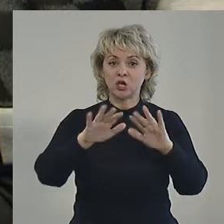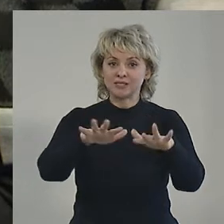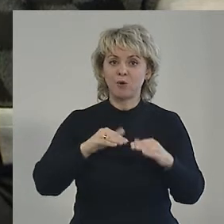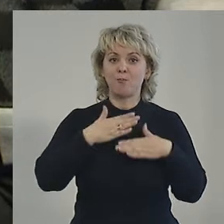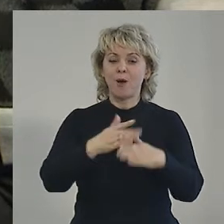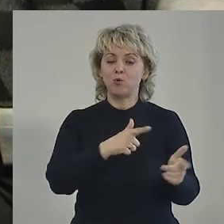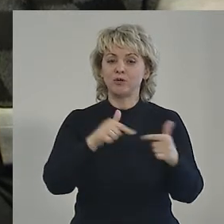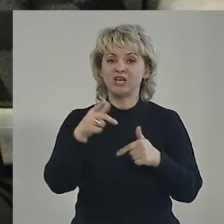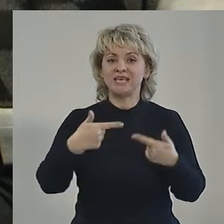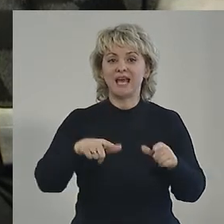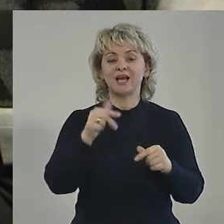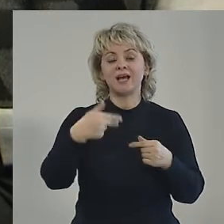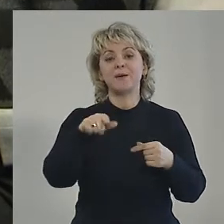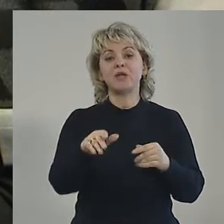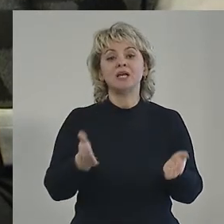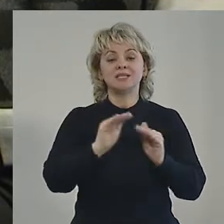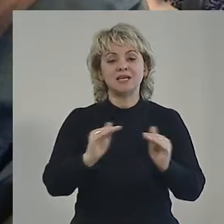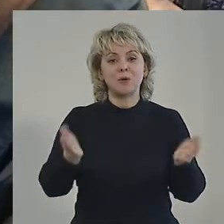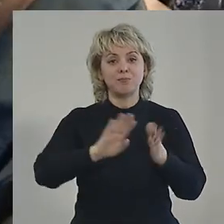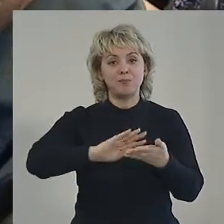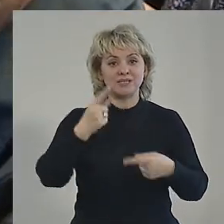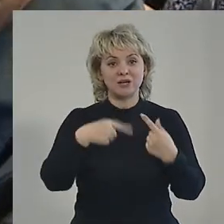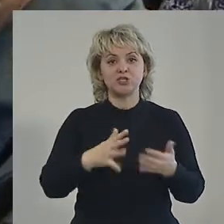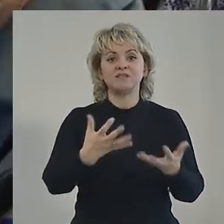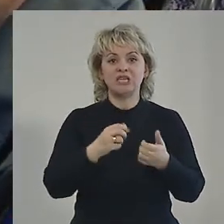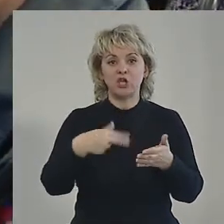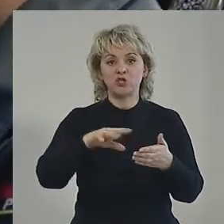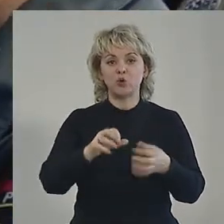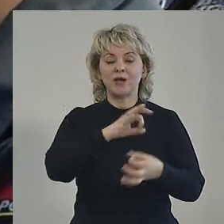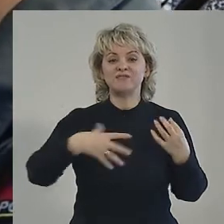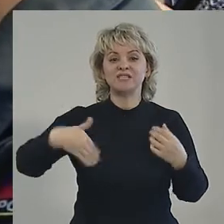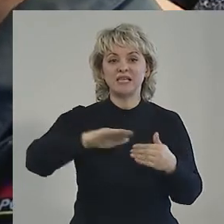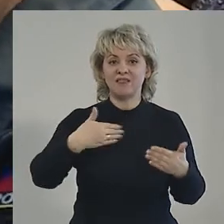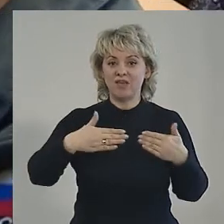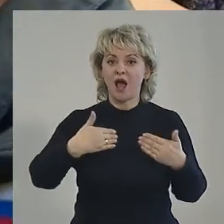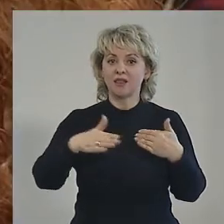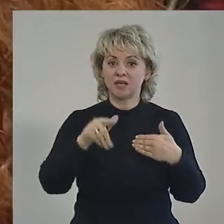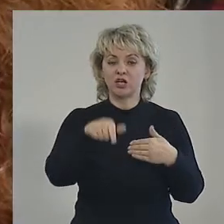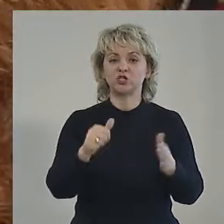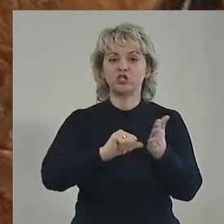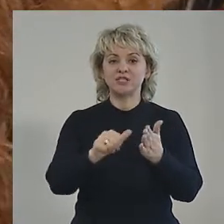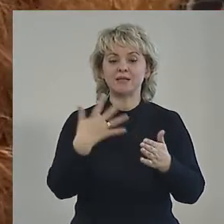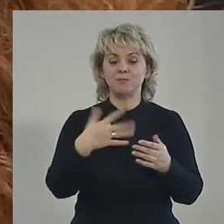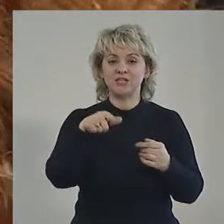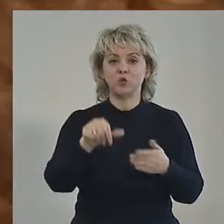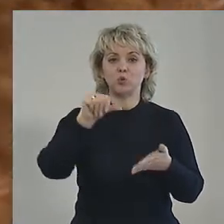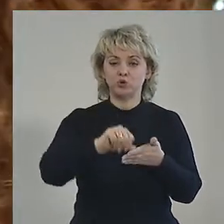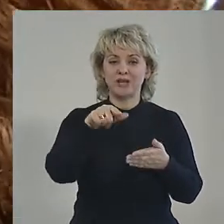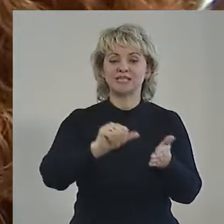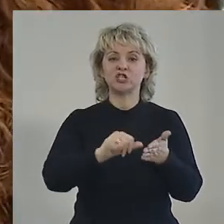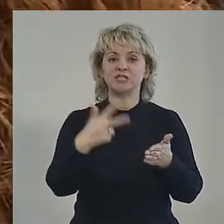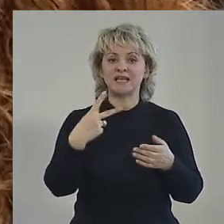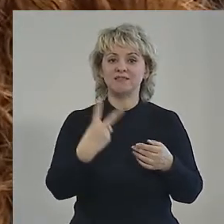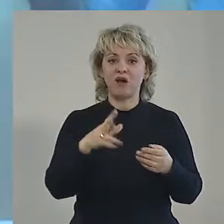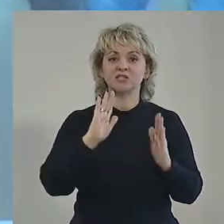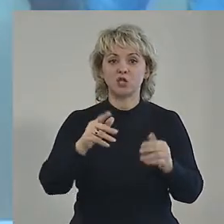Помочь подготовиться к ЕГЭ детям, оставшимся без родителей, взялись идеологи проекта «Все двери открыты». И из 65 его участников